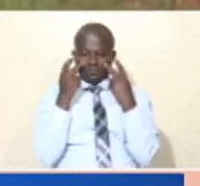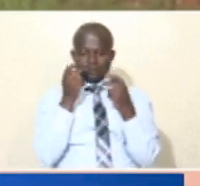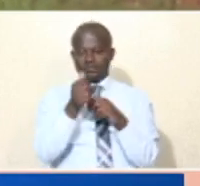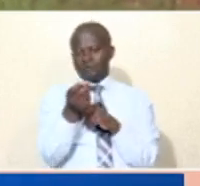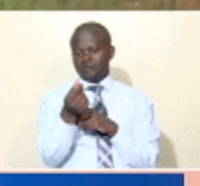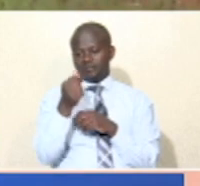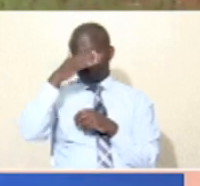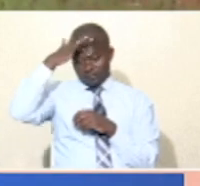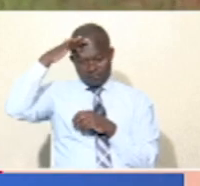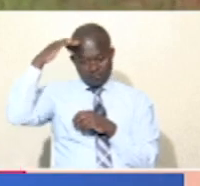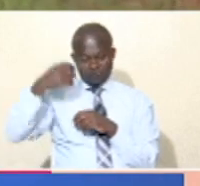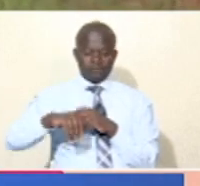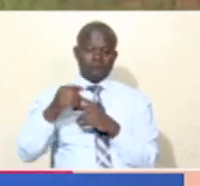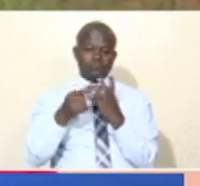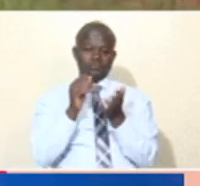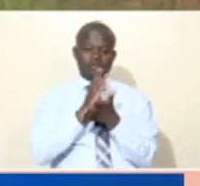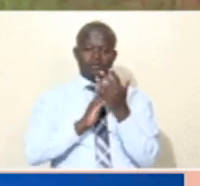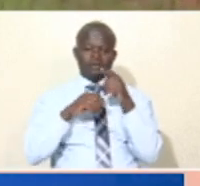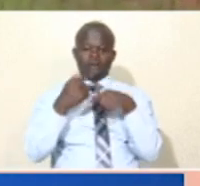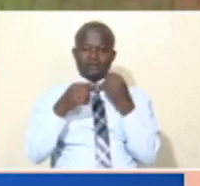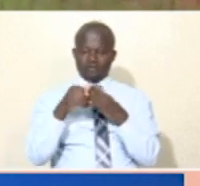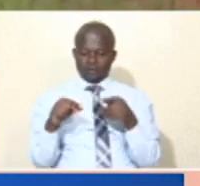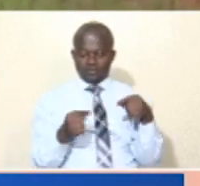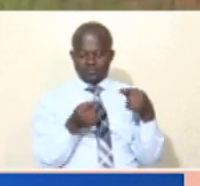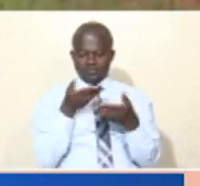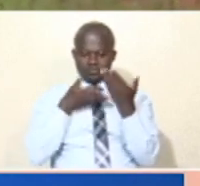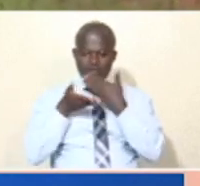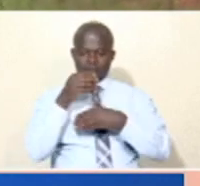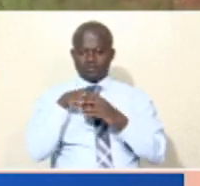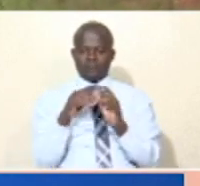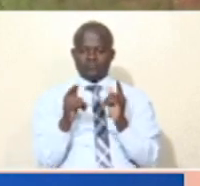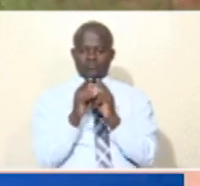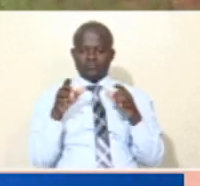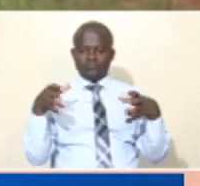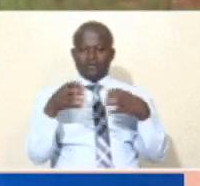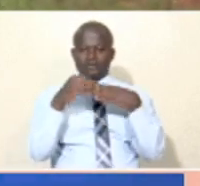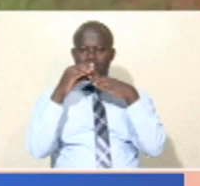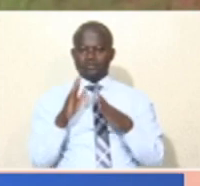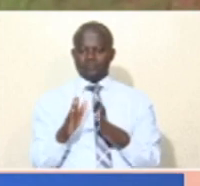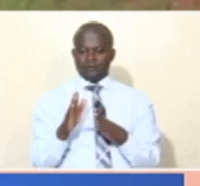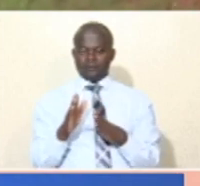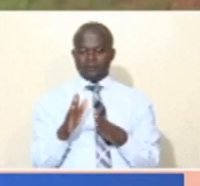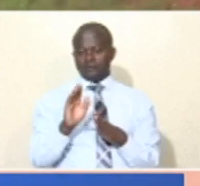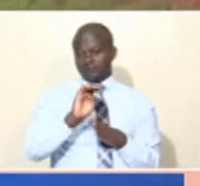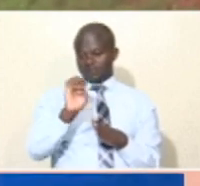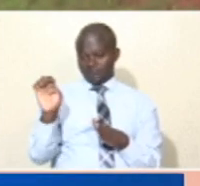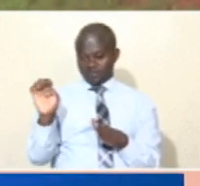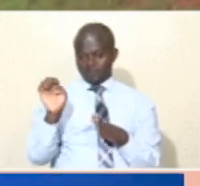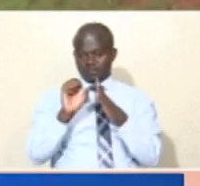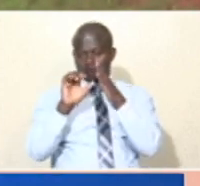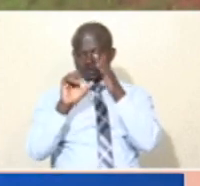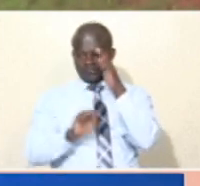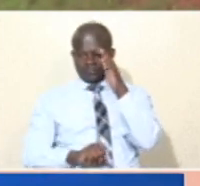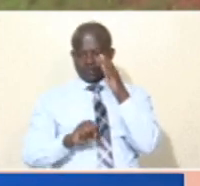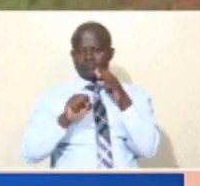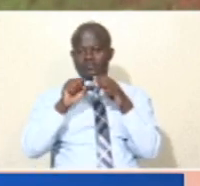ko byagorana. Ibyo rero bikaba ari bimwe mu bikomeje gucocerwa muri inama ihuje abayobozi b'intara y'Iburasirazuba, y'Amajyepfo ku